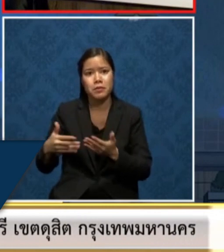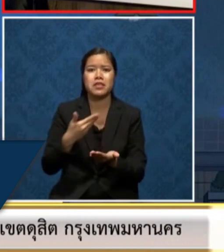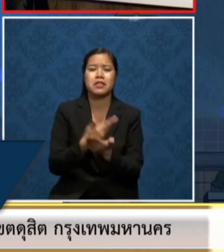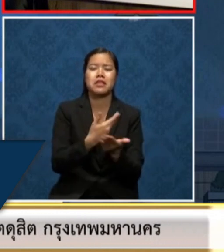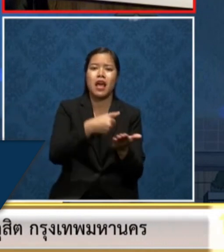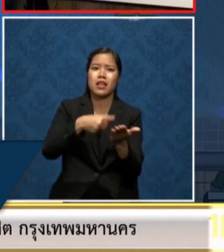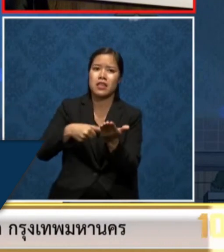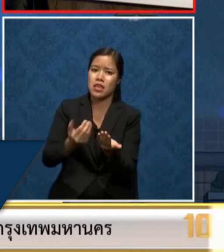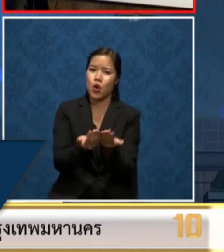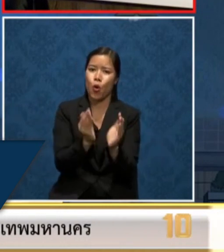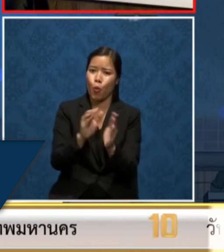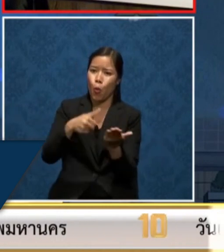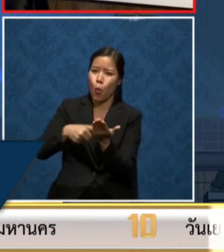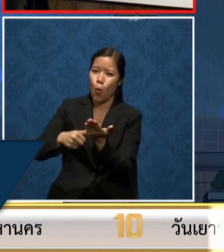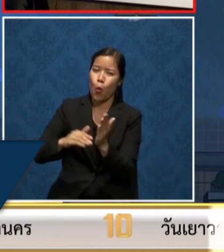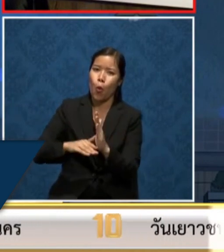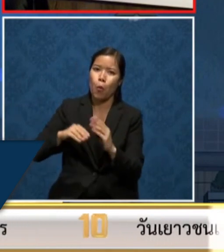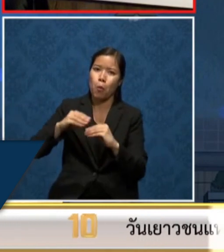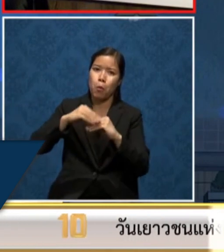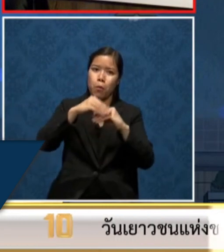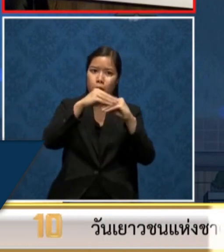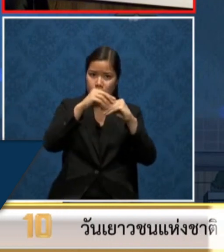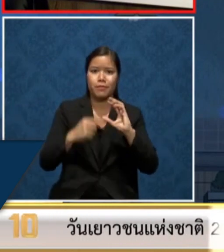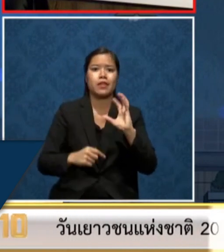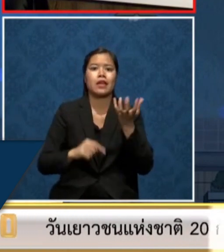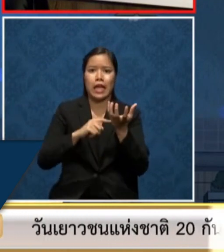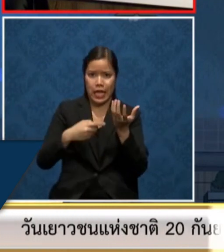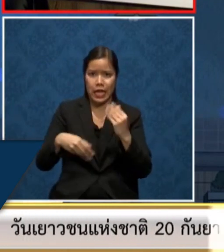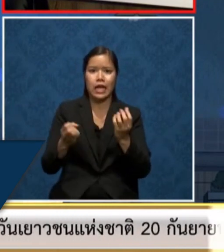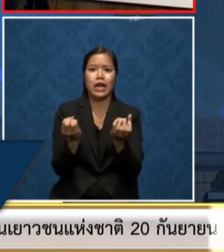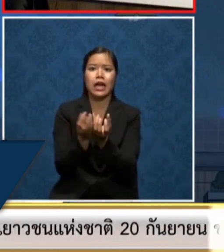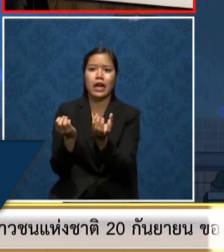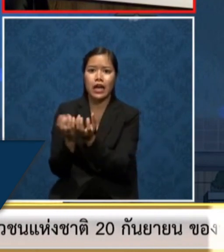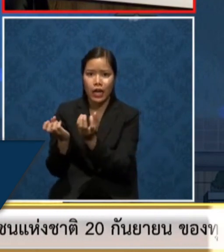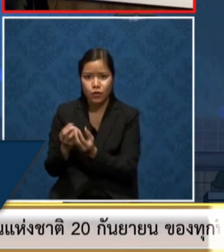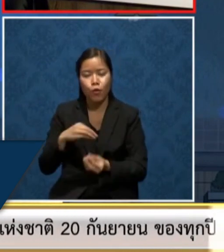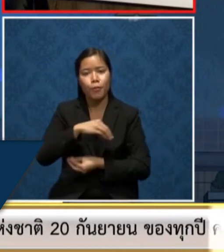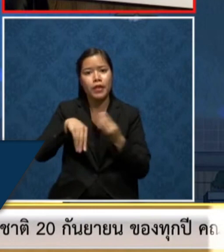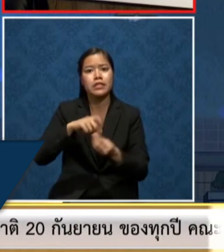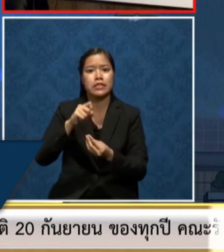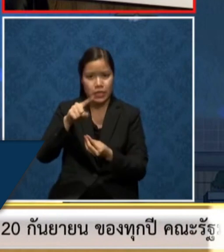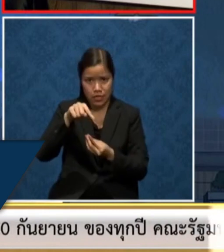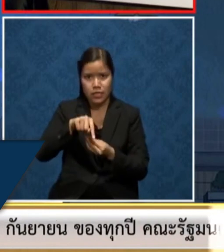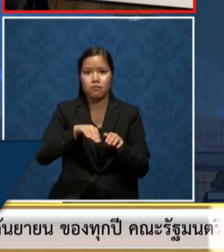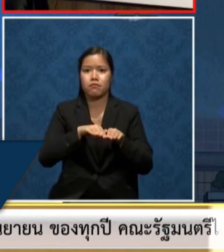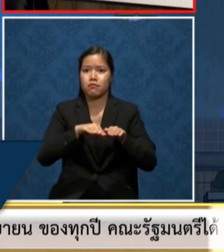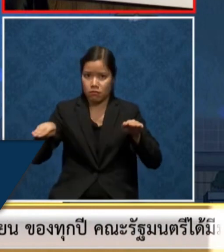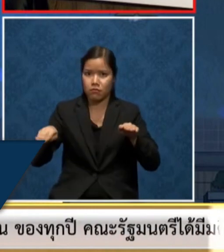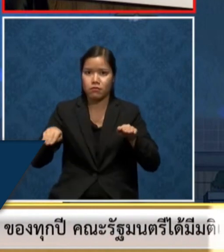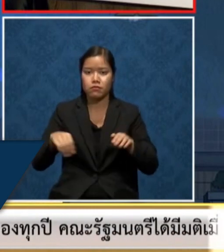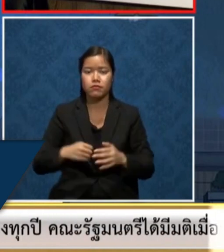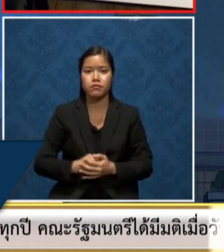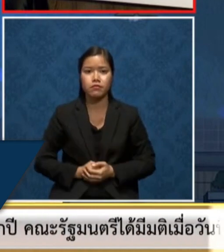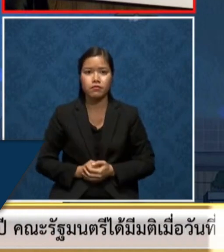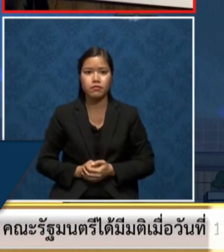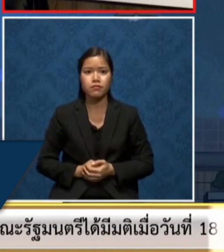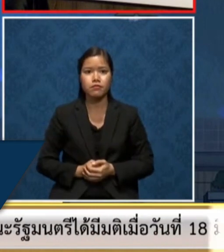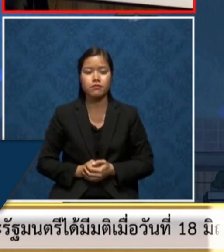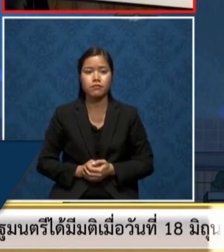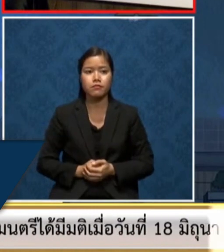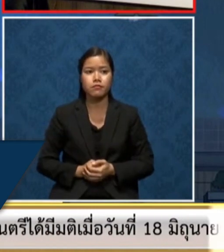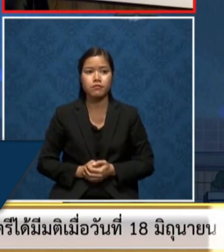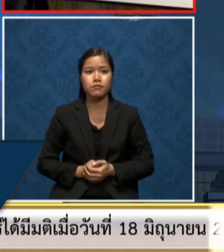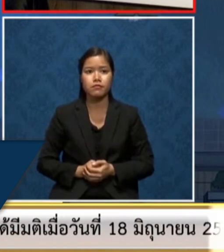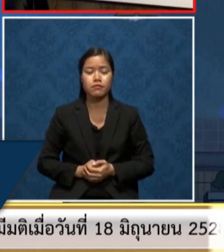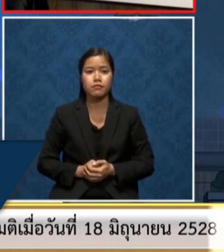พบไปหมดเลยเพะฉ เรื่เอวนิโย์ เ ไม่ได้ขทบแค่กเศร็ตากรแต่มักระทบเศร็ตาฐิตภั รากทั้งระบบเลยนิฉั